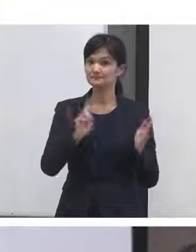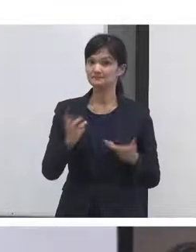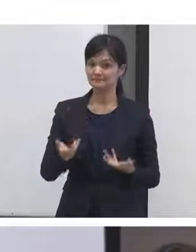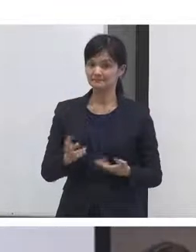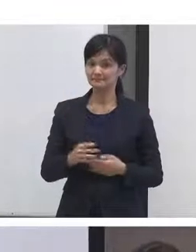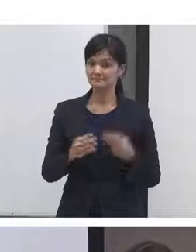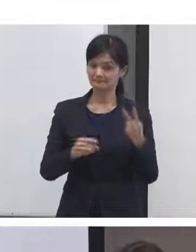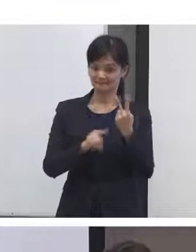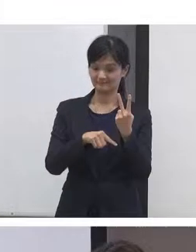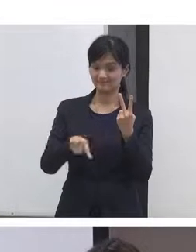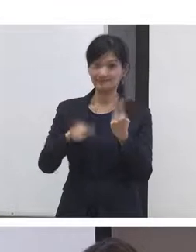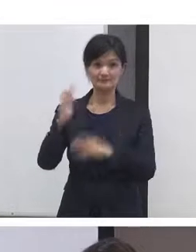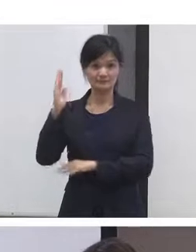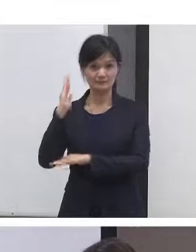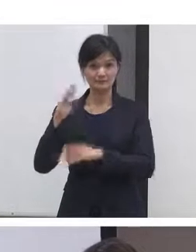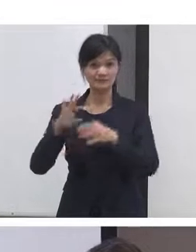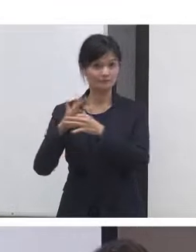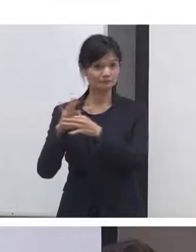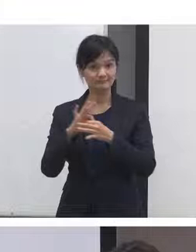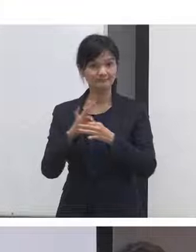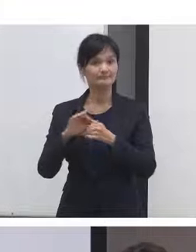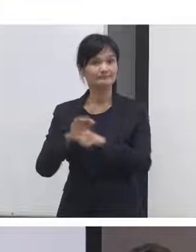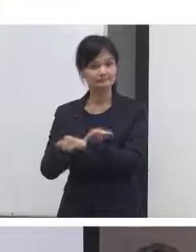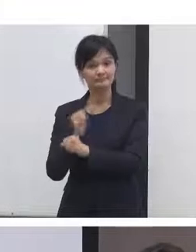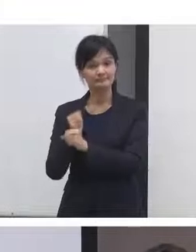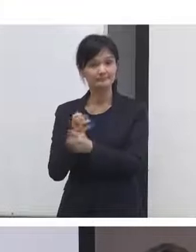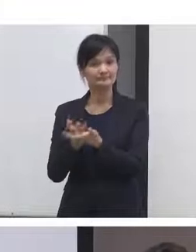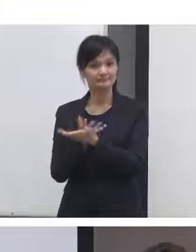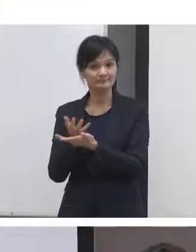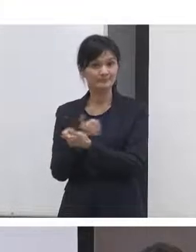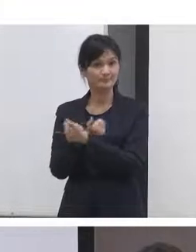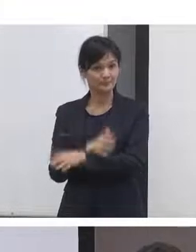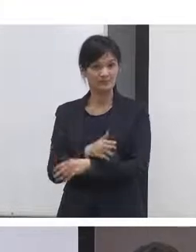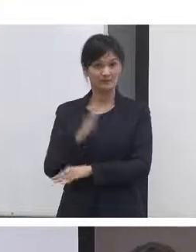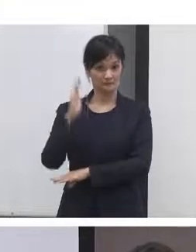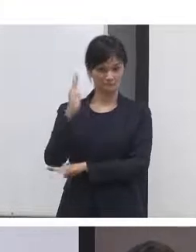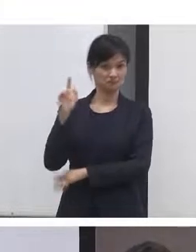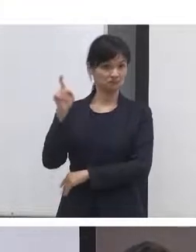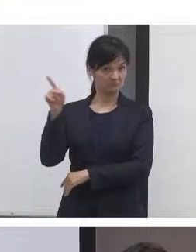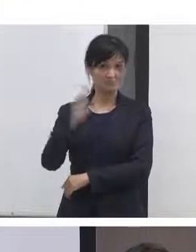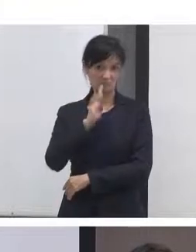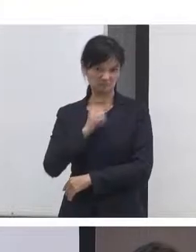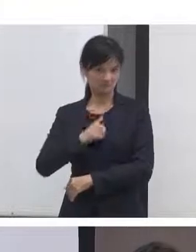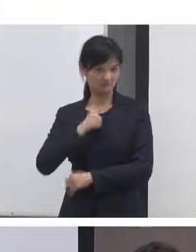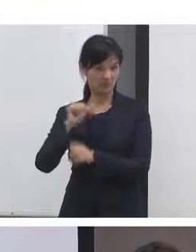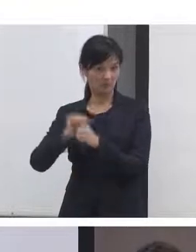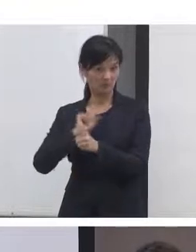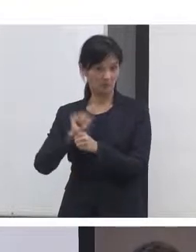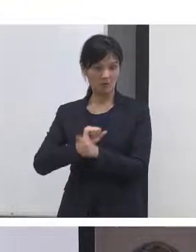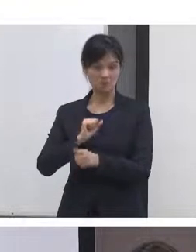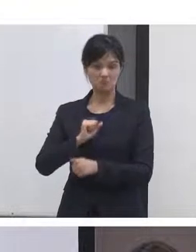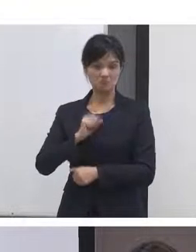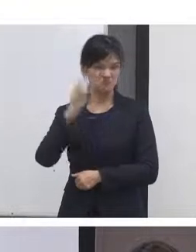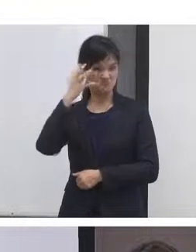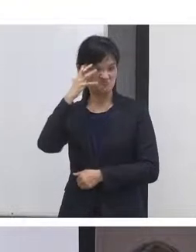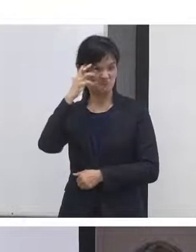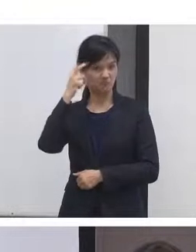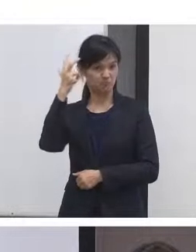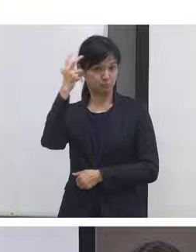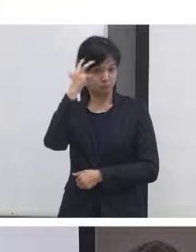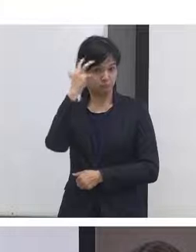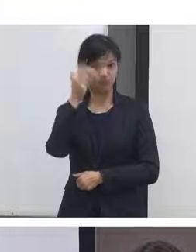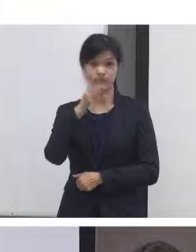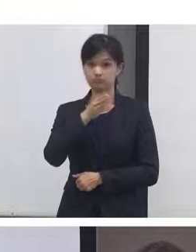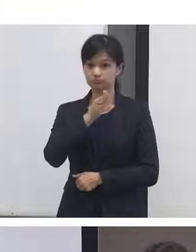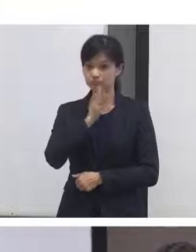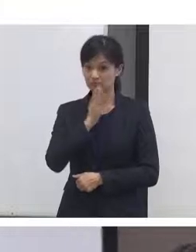就是两位跟政府互动的一个经验，政府是否真的如我们刻板印象中很难搞，就是想拒民众以外，然后你们是怎么样跟他